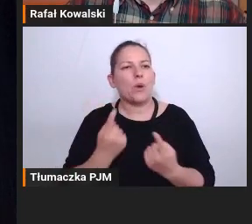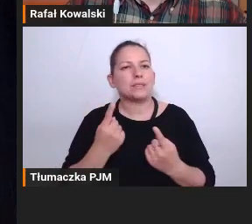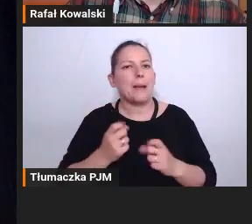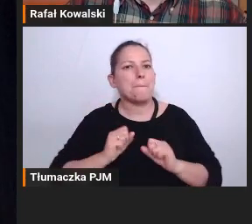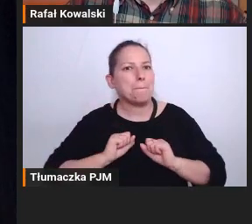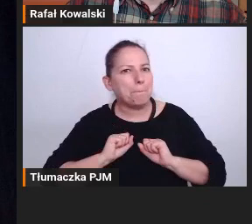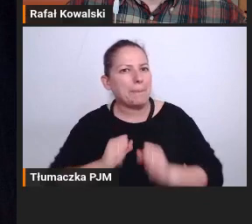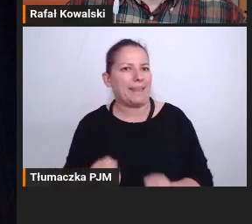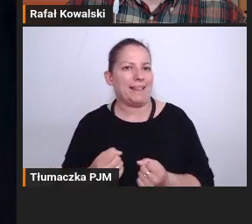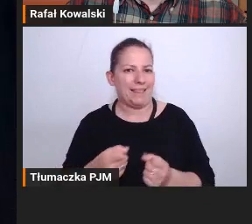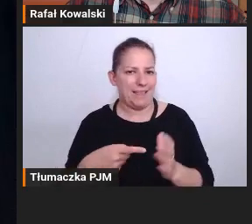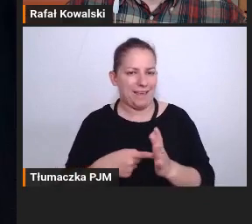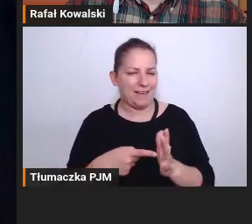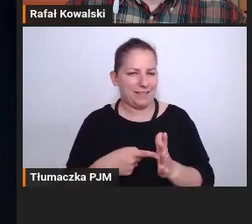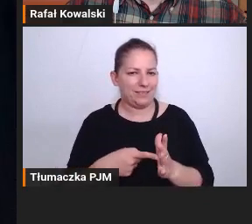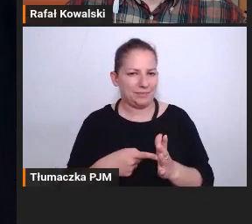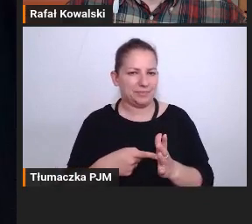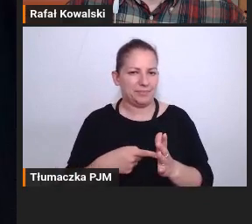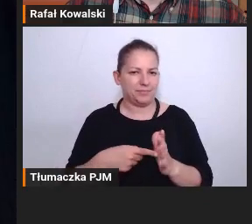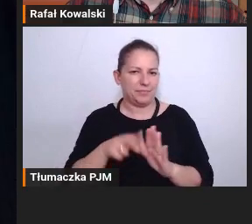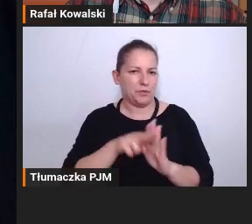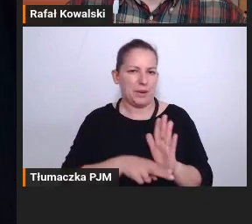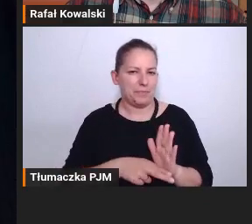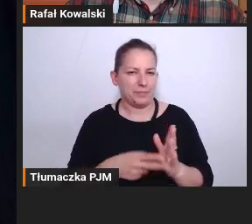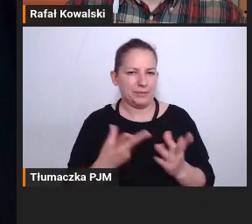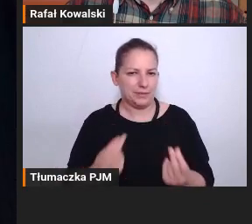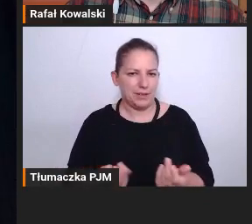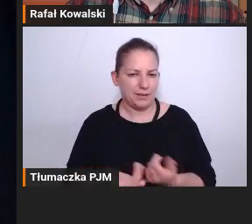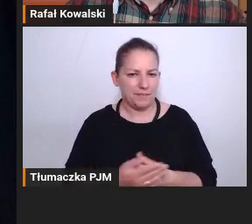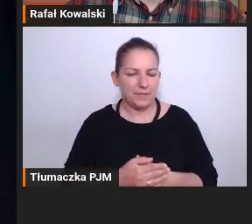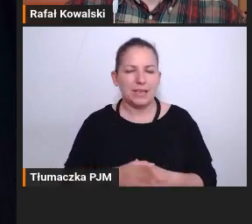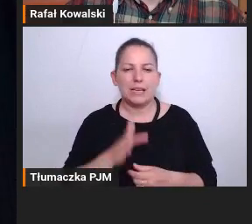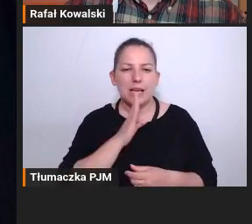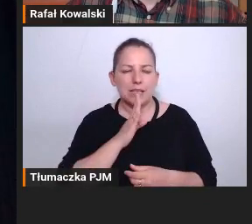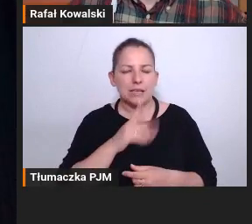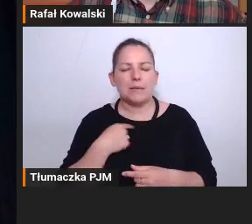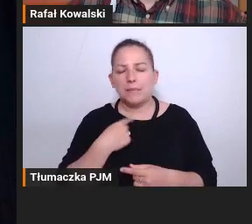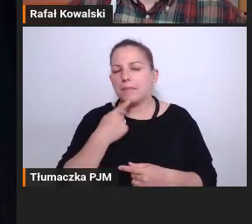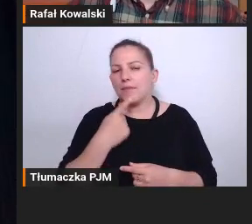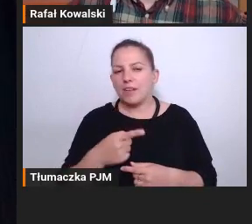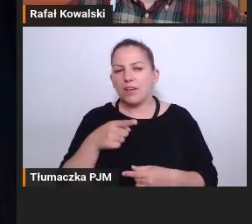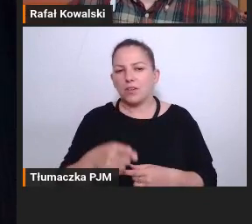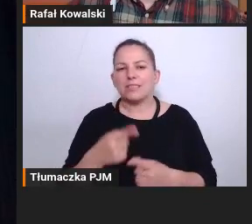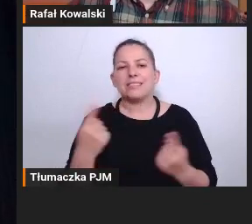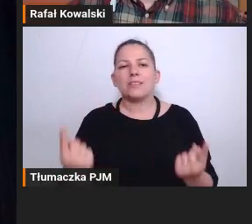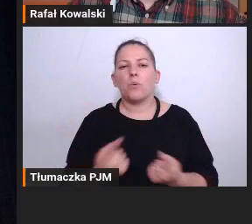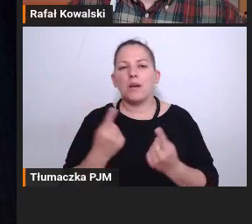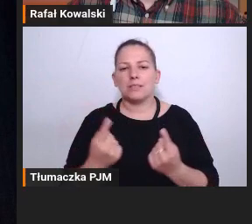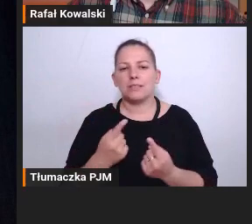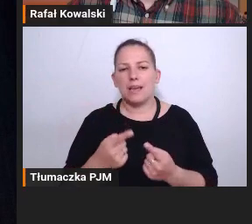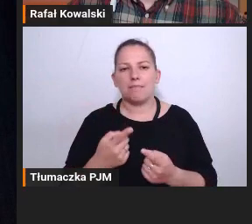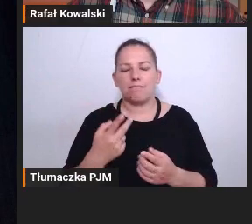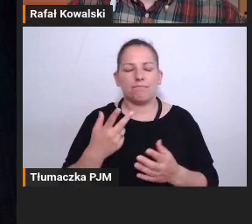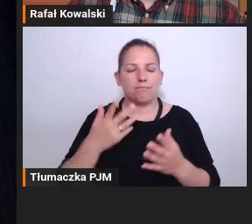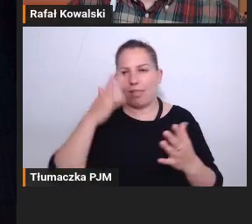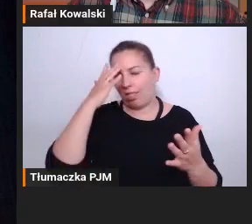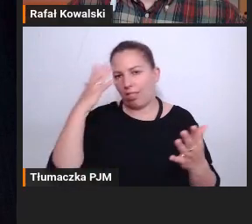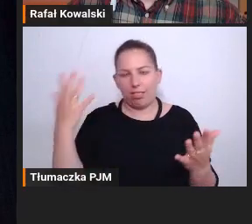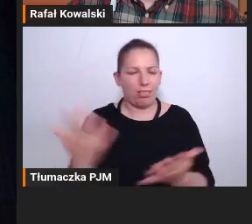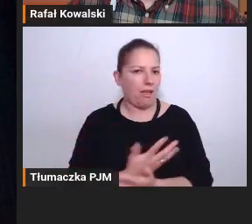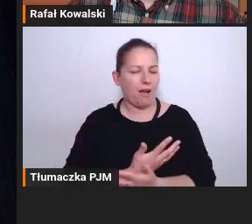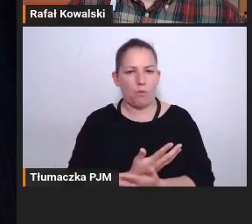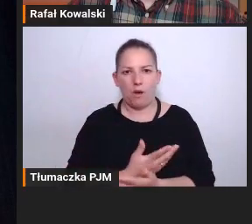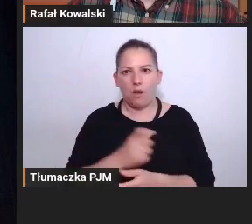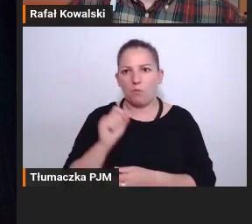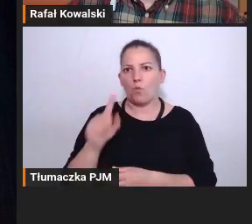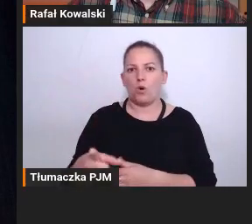jest przedstawiona w przepisie, tak? Czyli raczej ja bym powiedziała, że to jest sytuacja taka nieprzewidywalna, która się